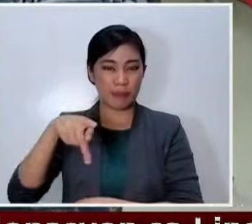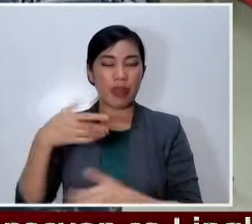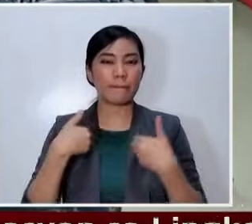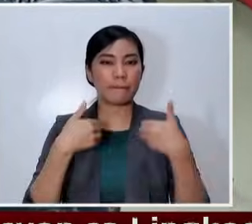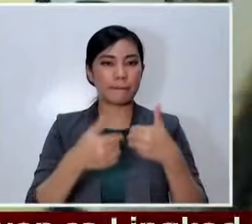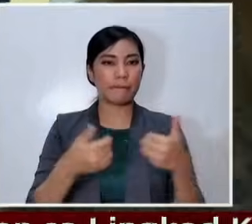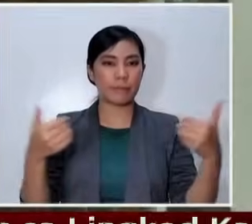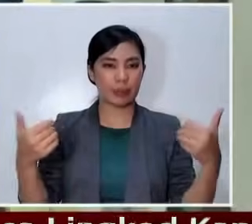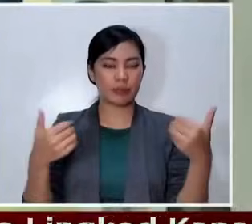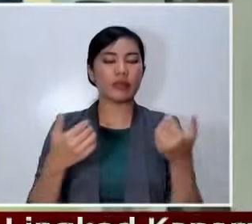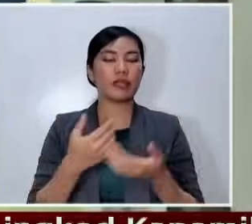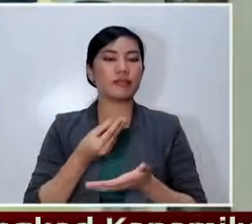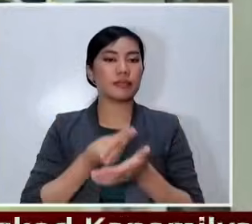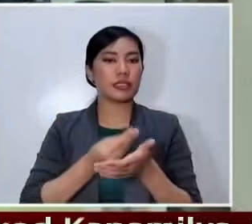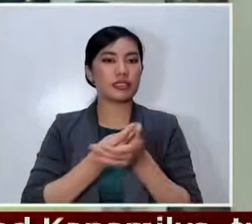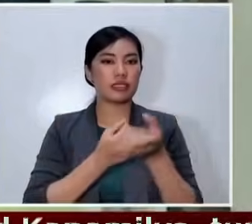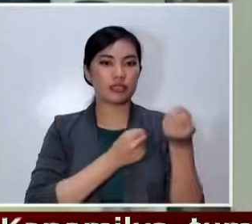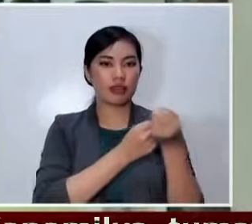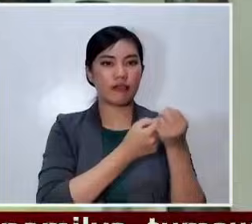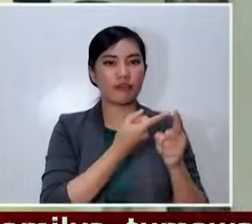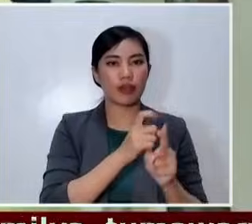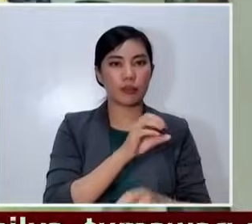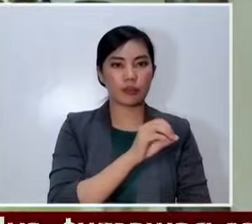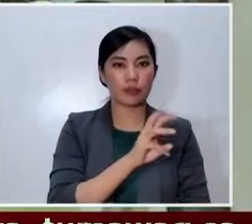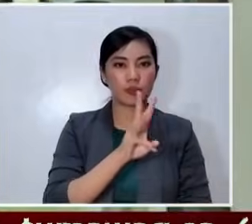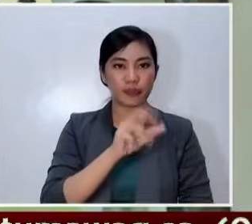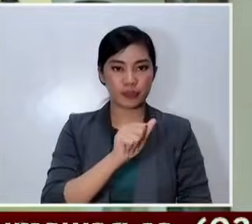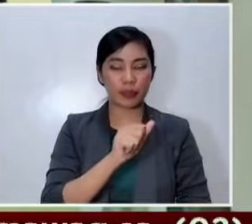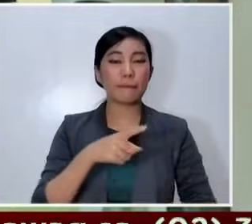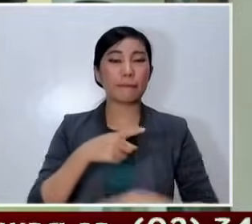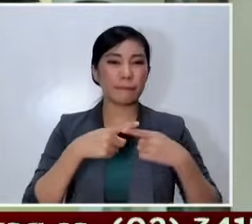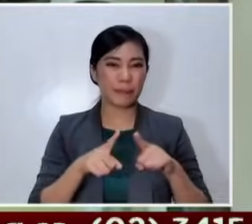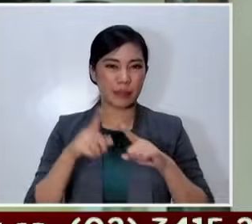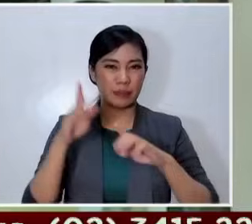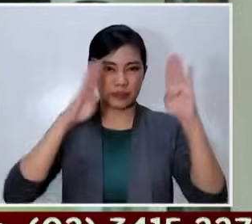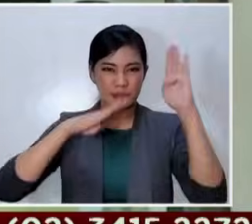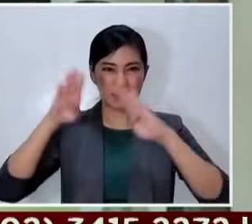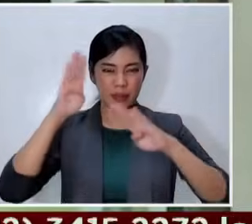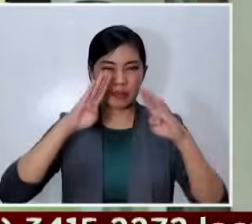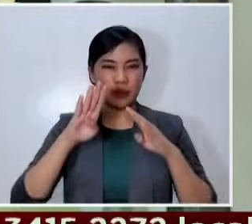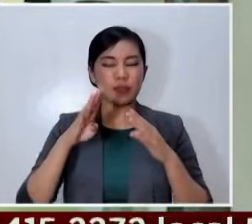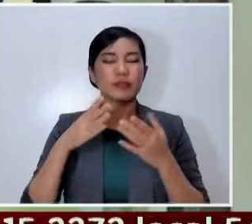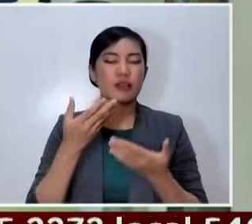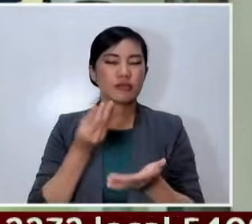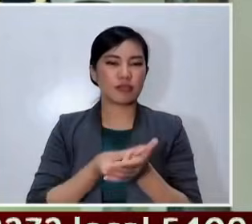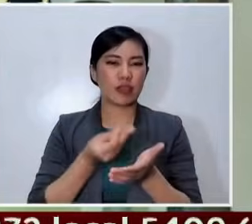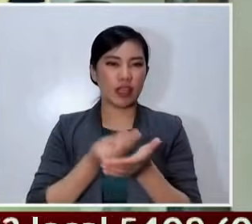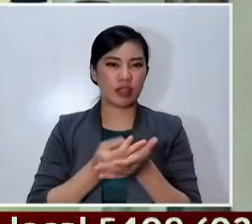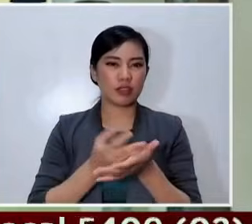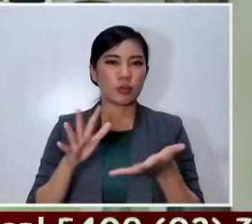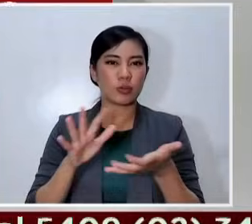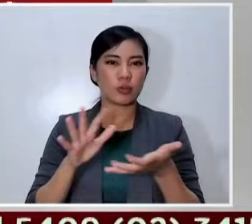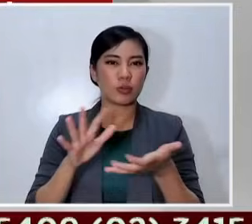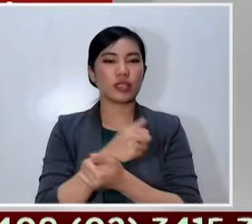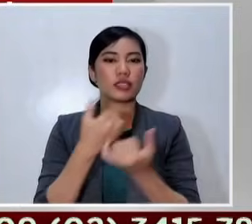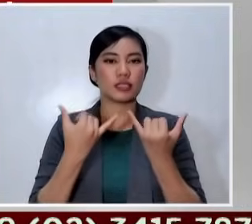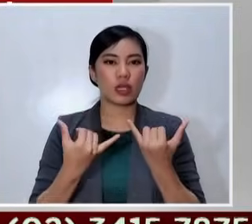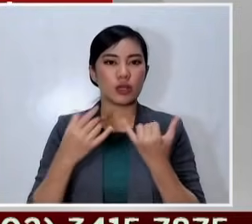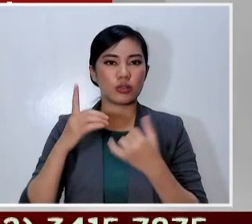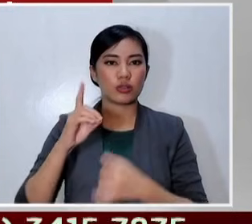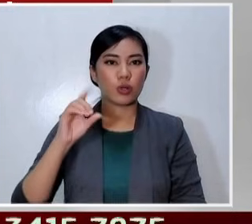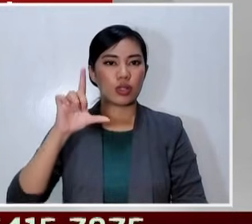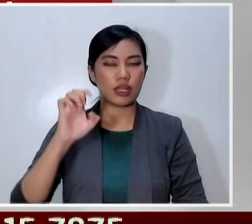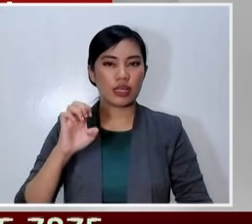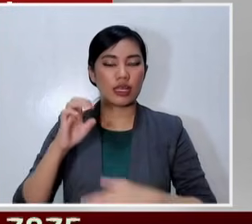assistance mula OWA. Ang problema, paubos na rin ang pondong ito, kaya inaasahan din ng DOLE ang Bayanihan 3. We